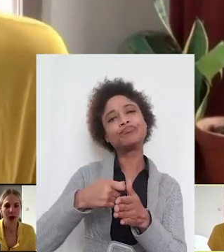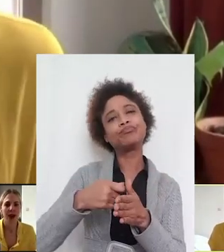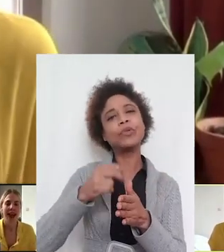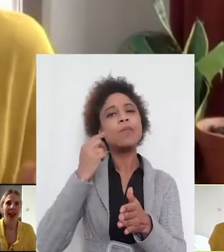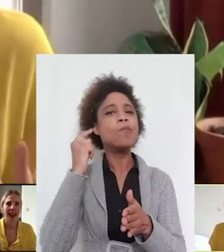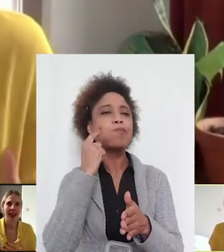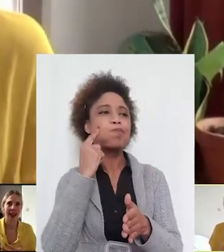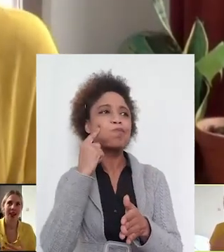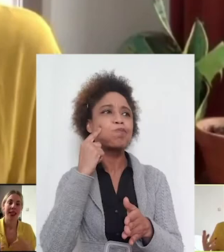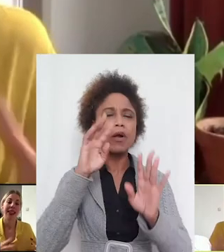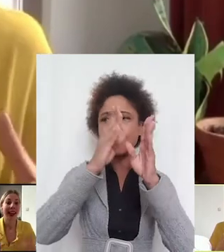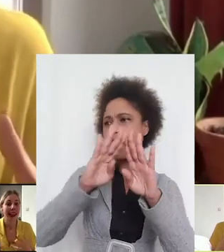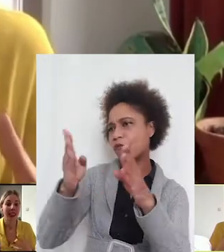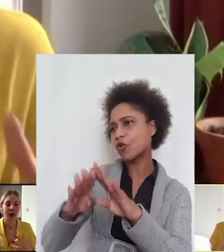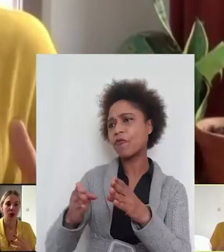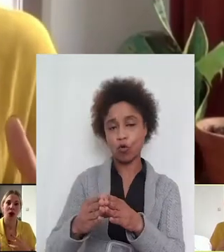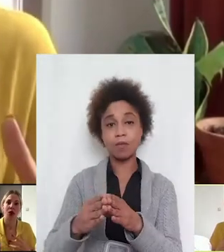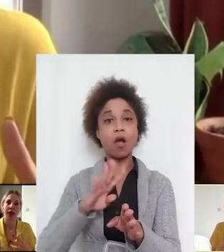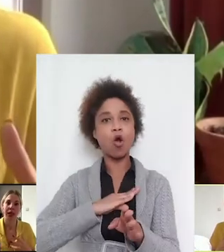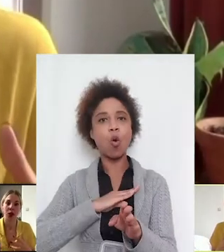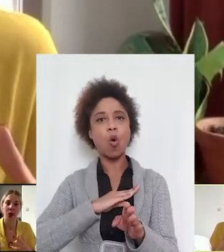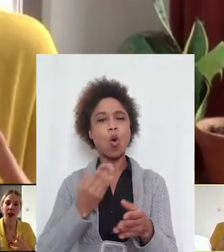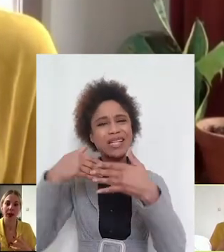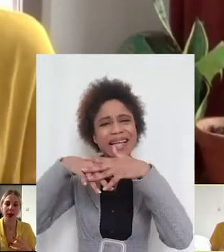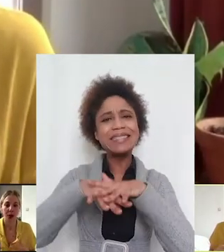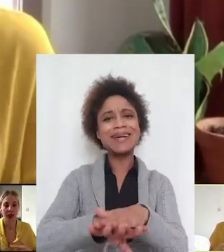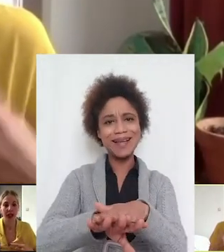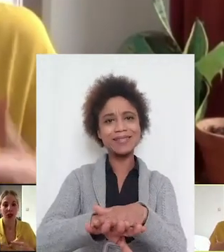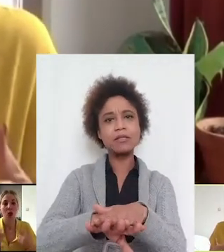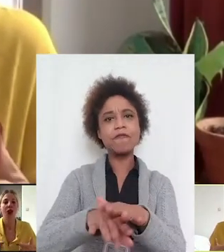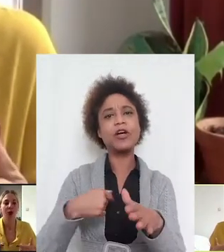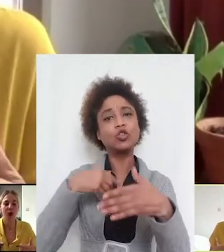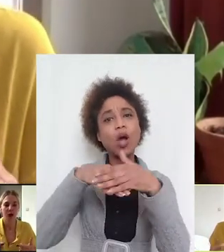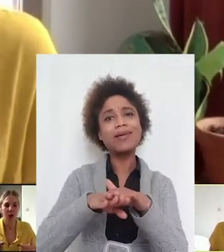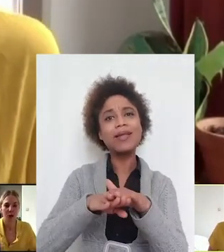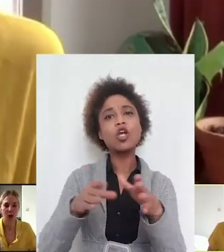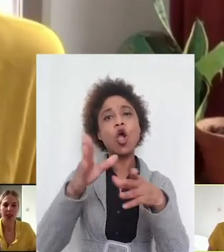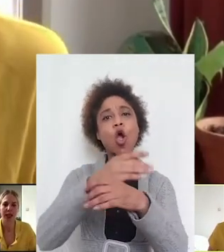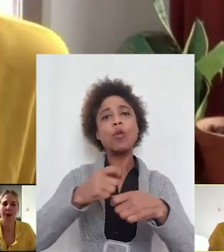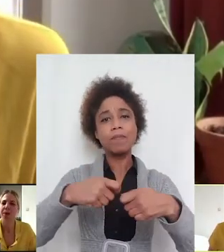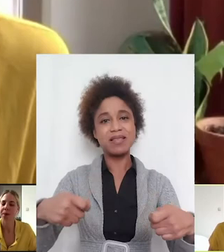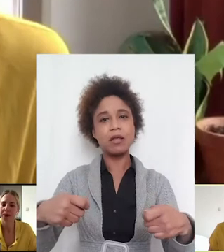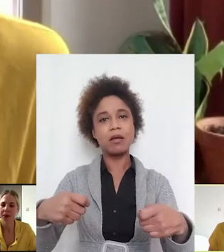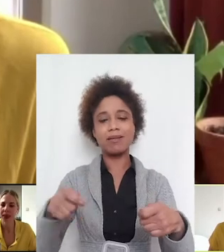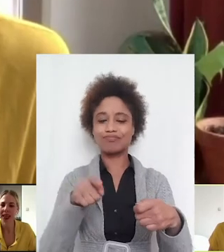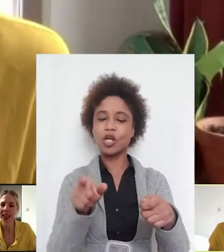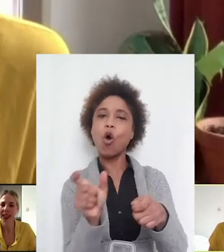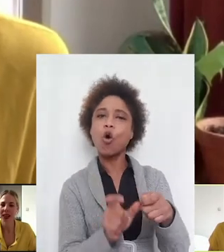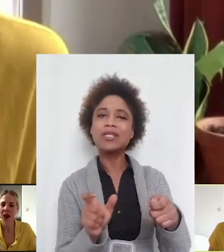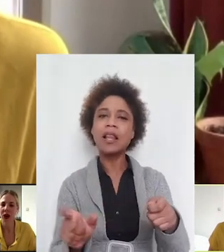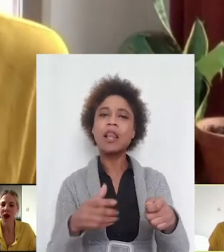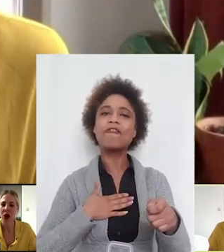vormen en de integratie van toegankelijkheidshulpmiddelen, zodat deze onderdeel worden van de voorstelling.